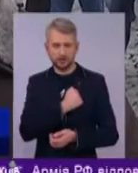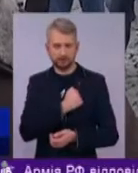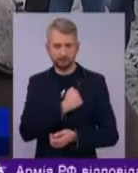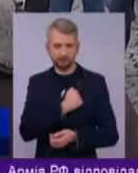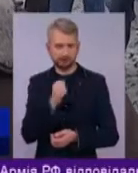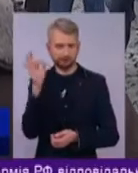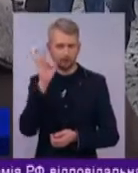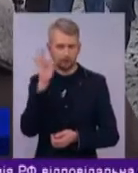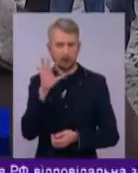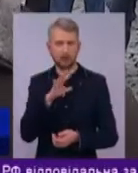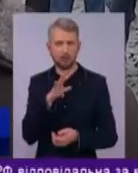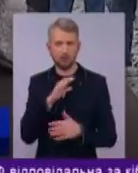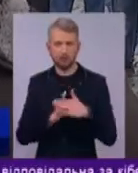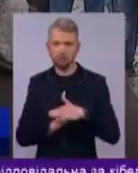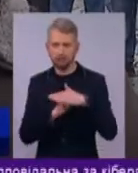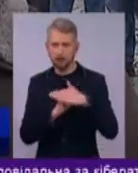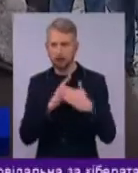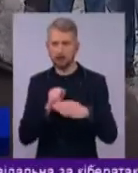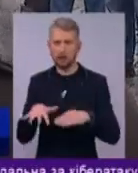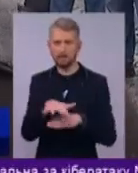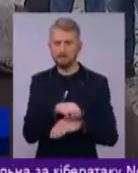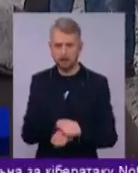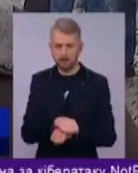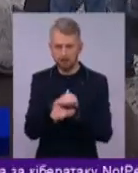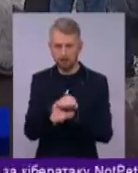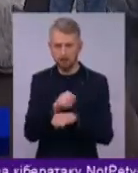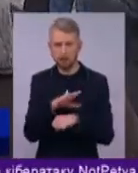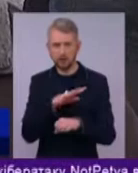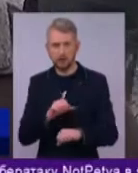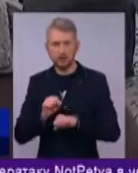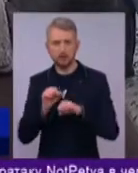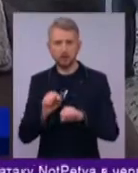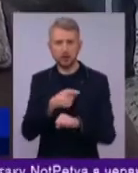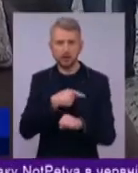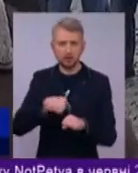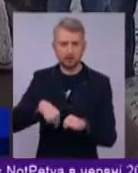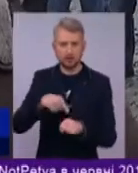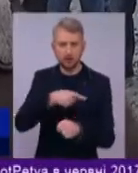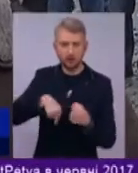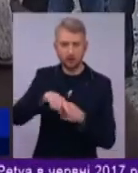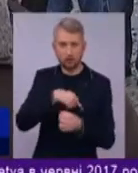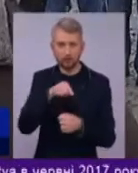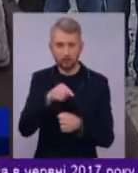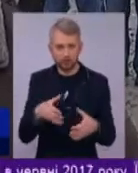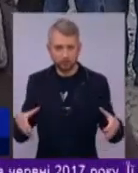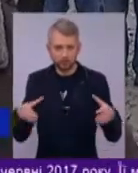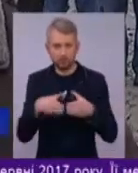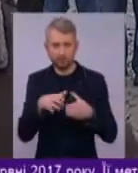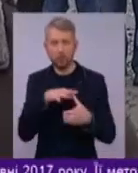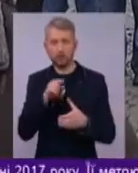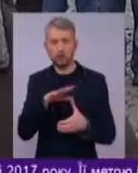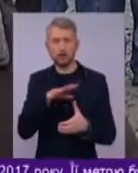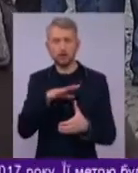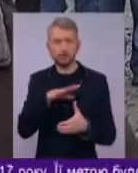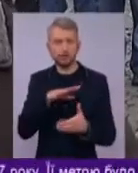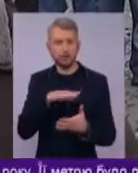тим стержнем, і на Майдані бойовим, які захищали, і ми навколо них групувався. І другим вони були тим самим